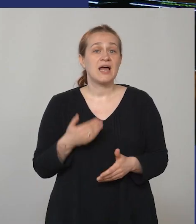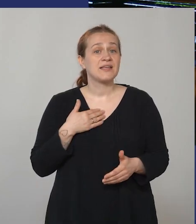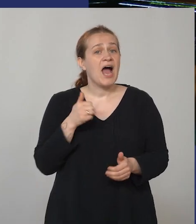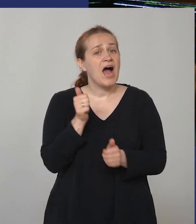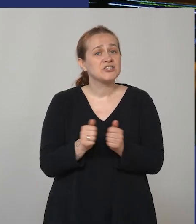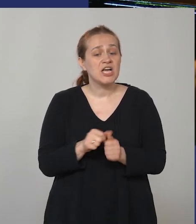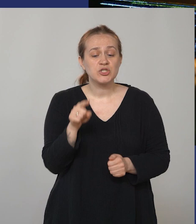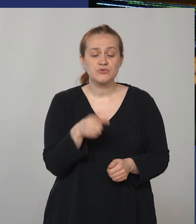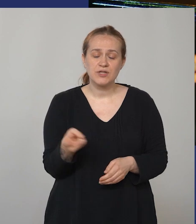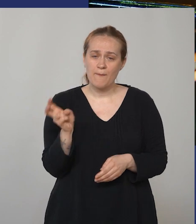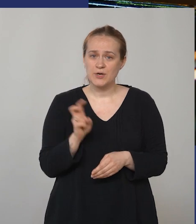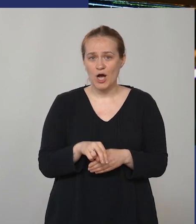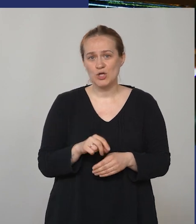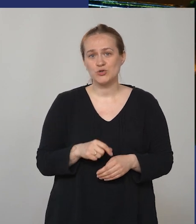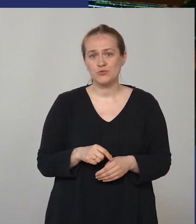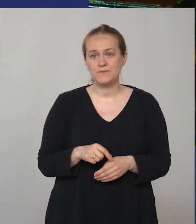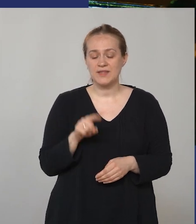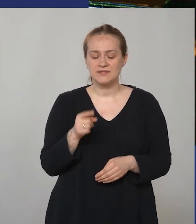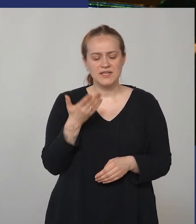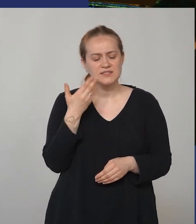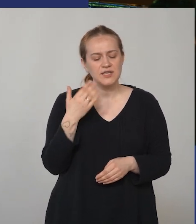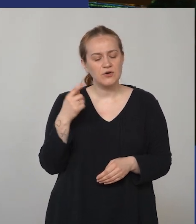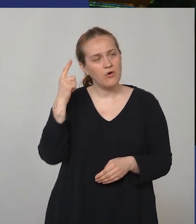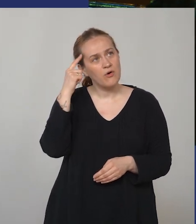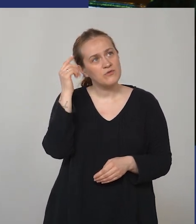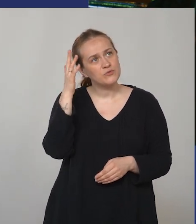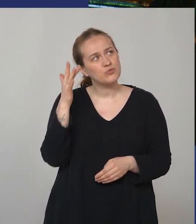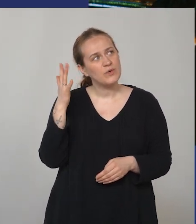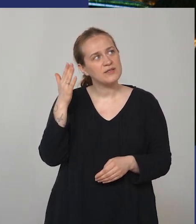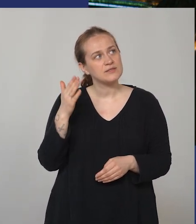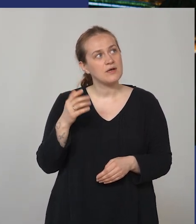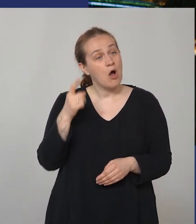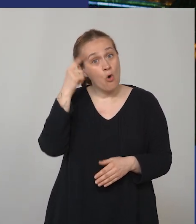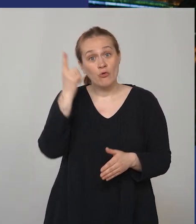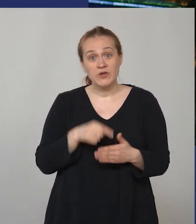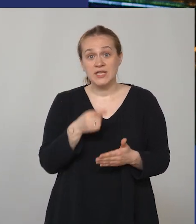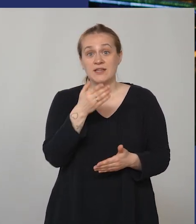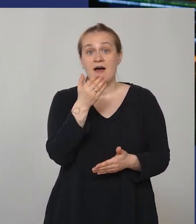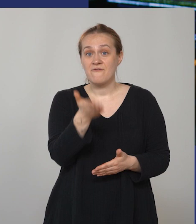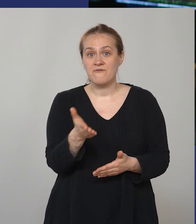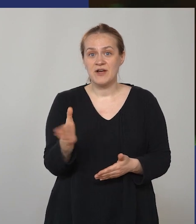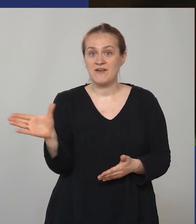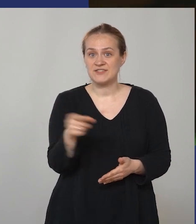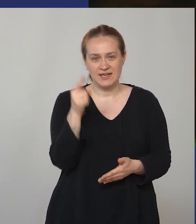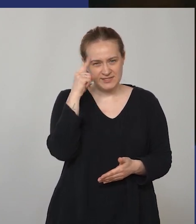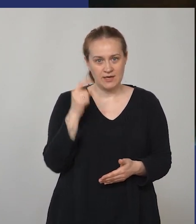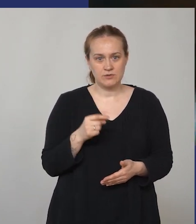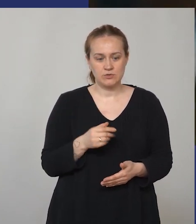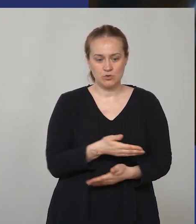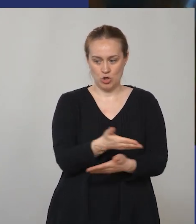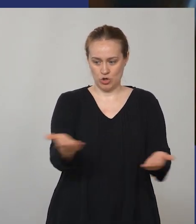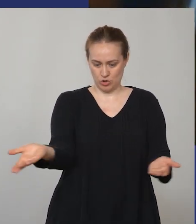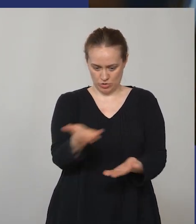Я часто сюда прихожу. Здесь легко думается. Уверена, вы здесь всех знаете. Это